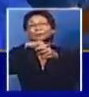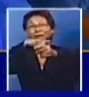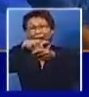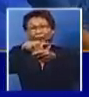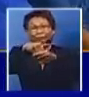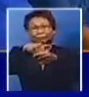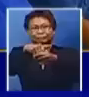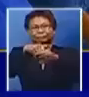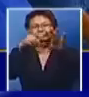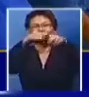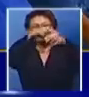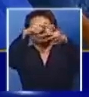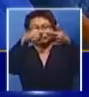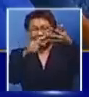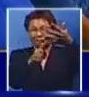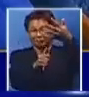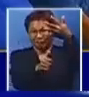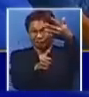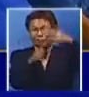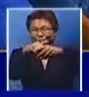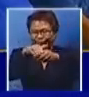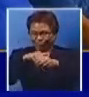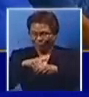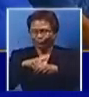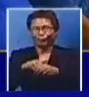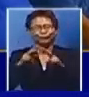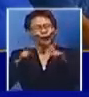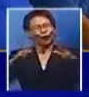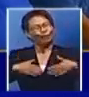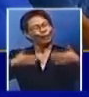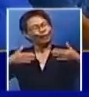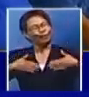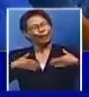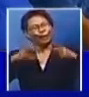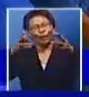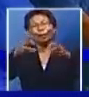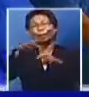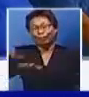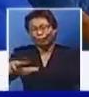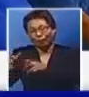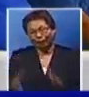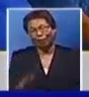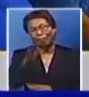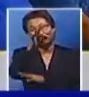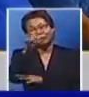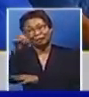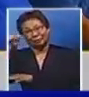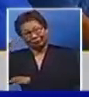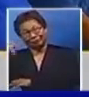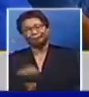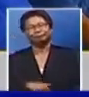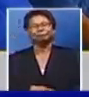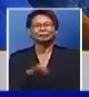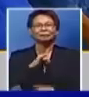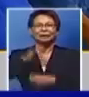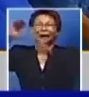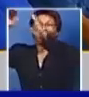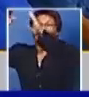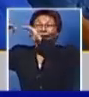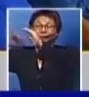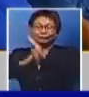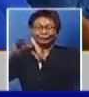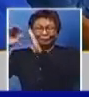yang sangat membanggakan warga Felda hari ini. Dan tentunya saya berharap kepada